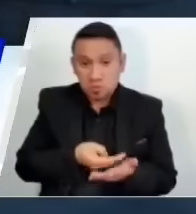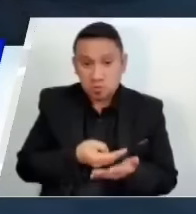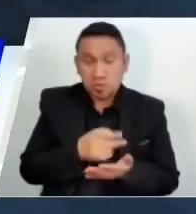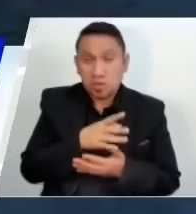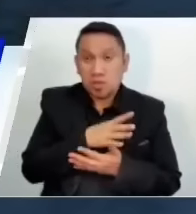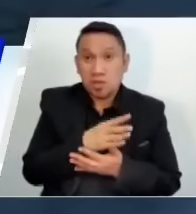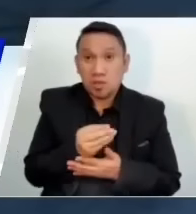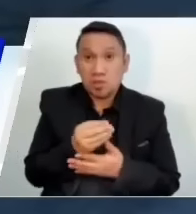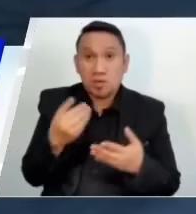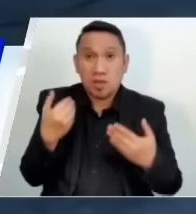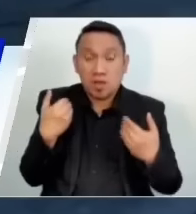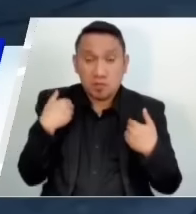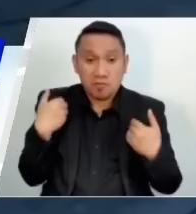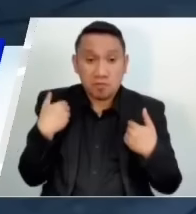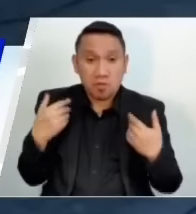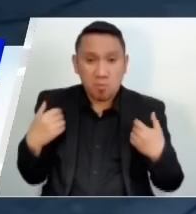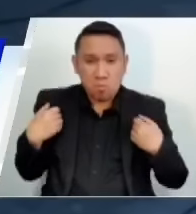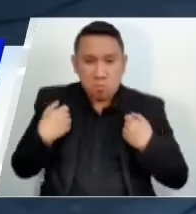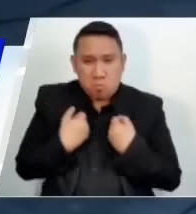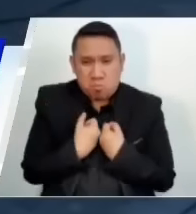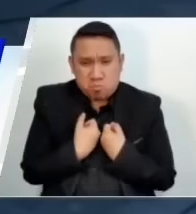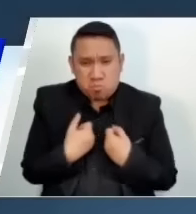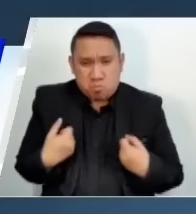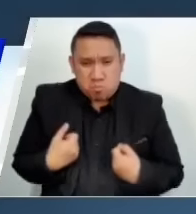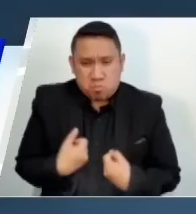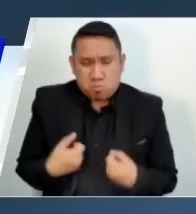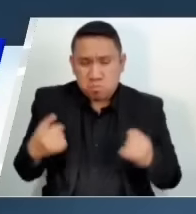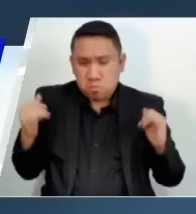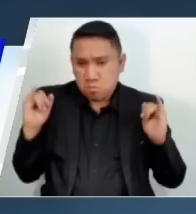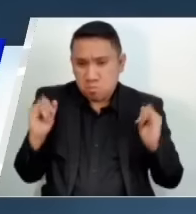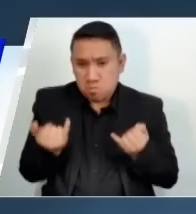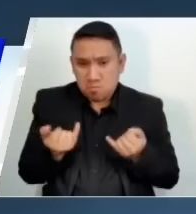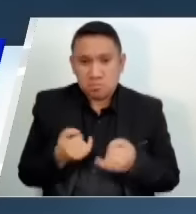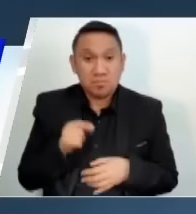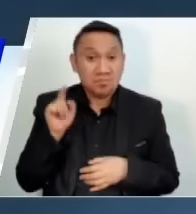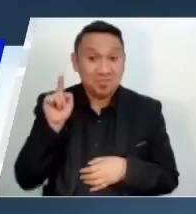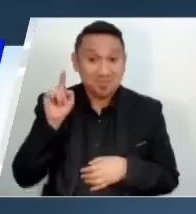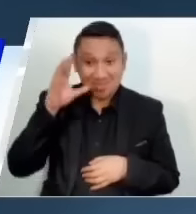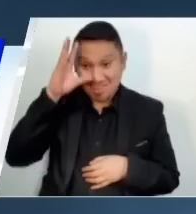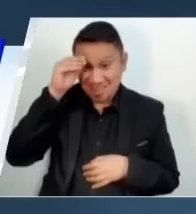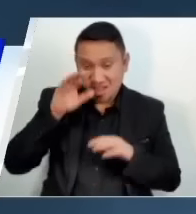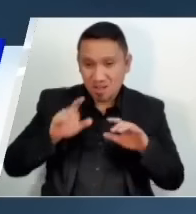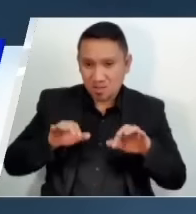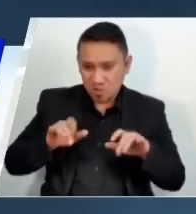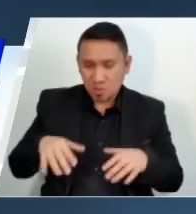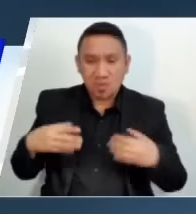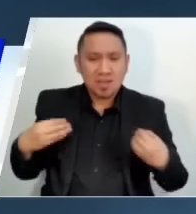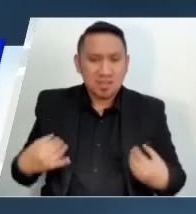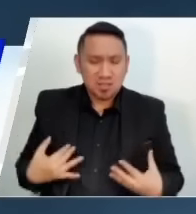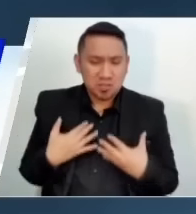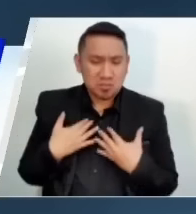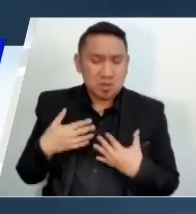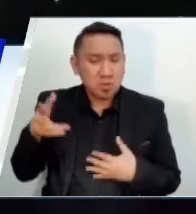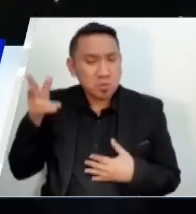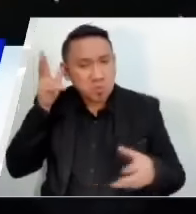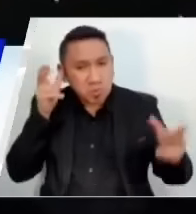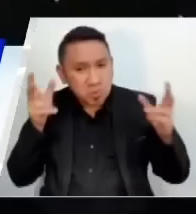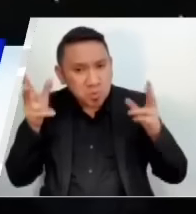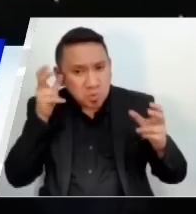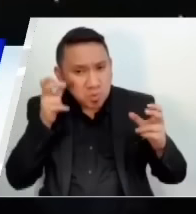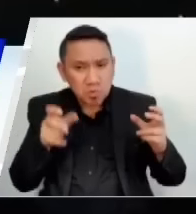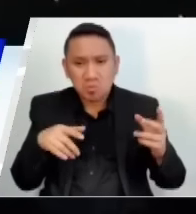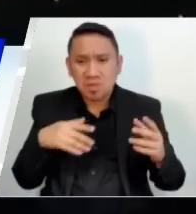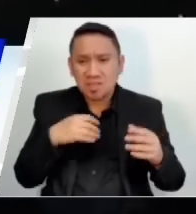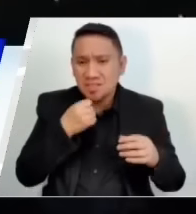balot na makakapal na suot. Inspirasyon ng pianist ang mga huning naririnig niya sa kalikasan. At kasabay